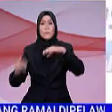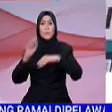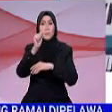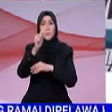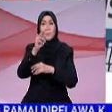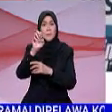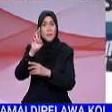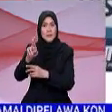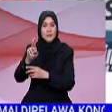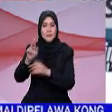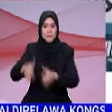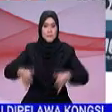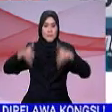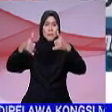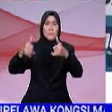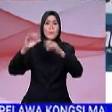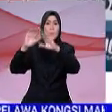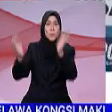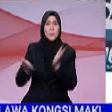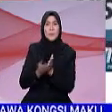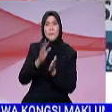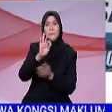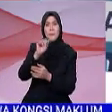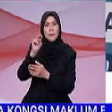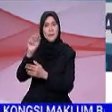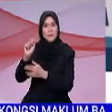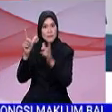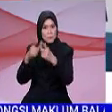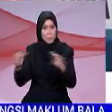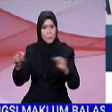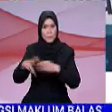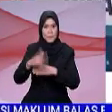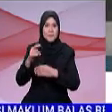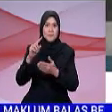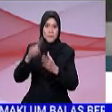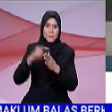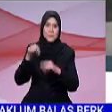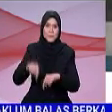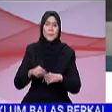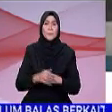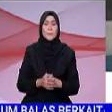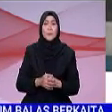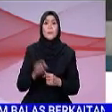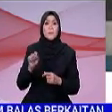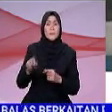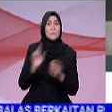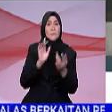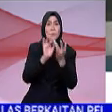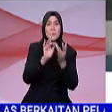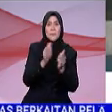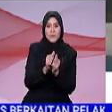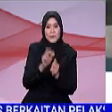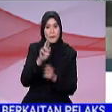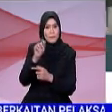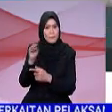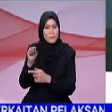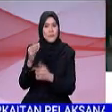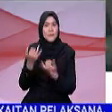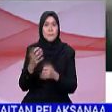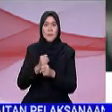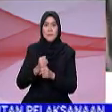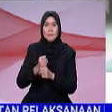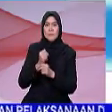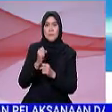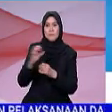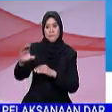wanita di Piala Dunia Terjun FINA di Jepun awal bulan ini. PEM yang dihubungi RTM pagi tadi turut mengulas insentif